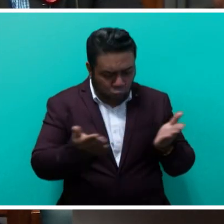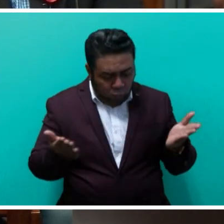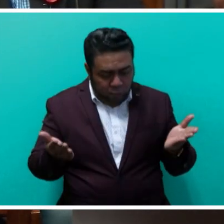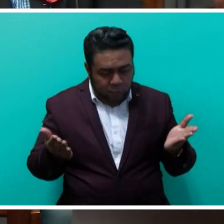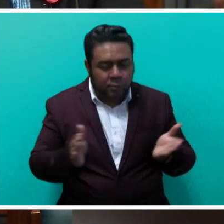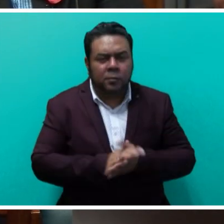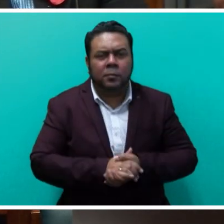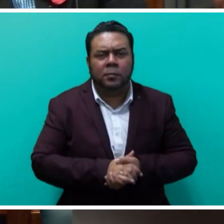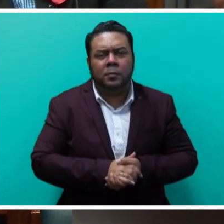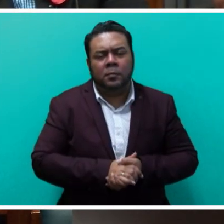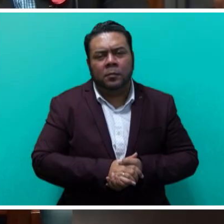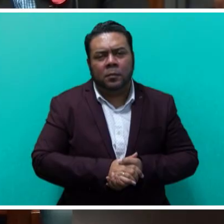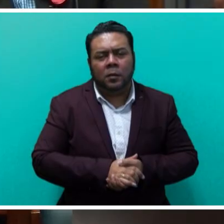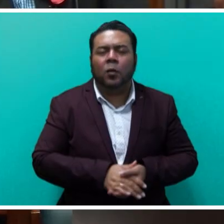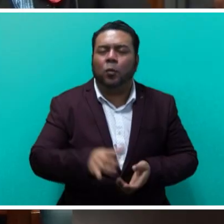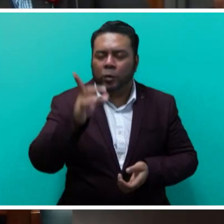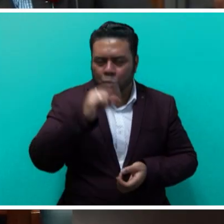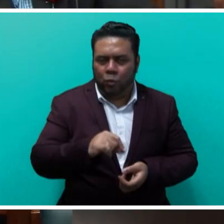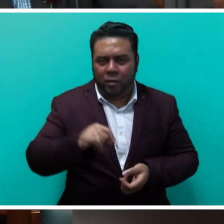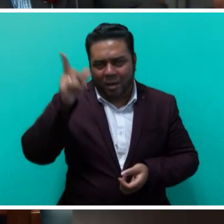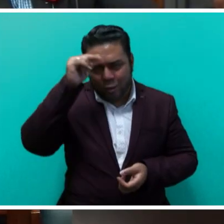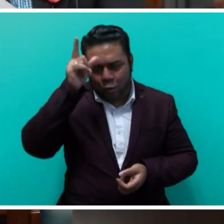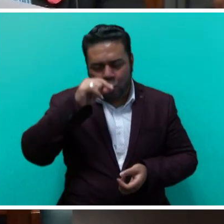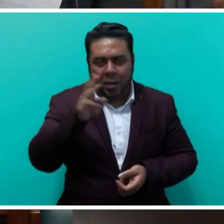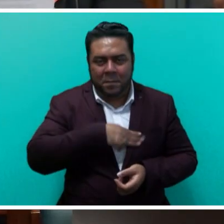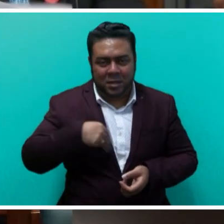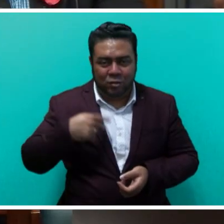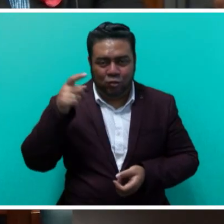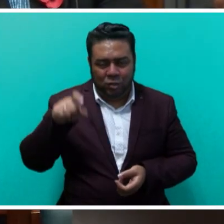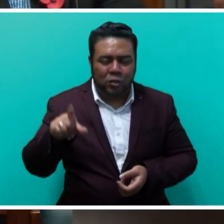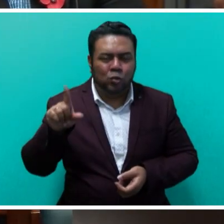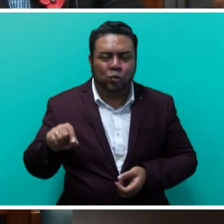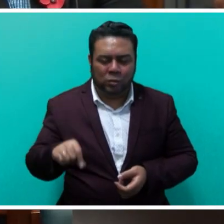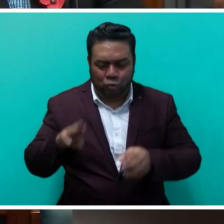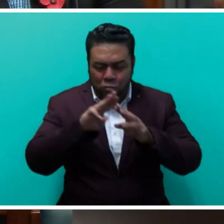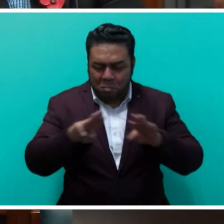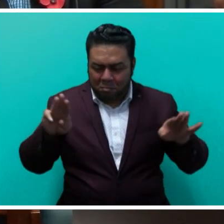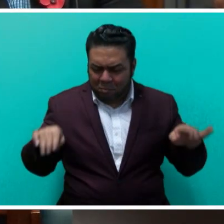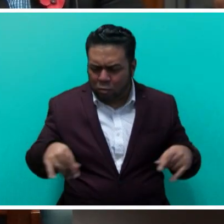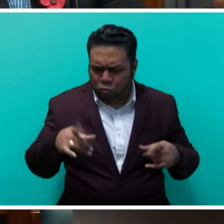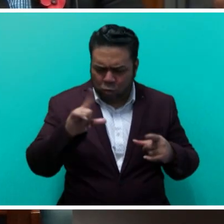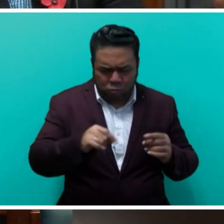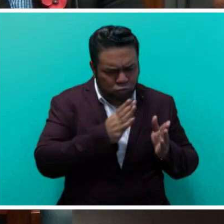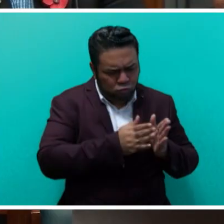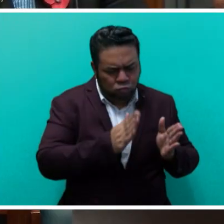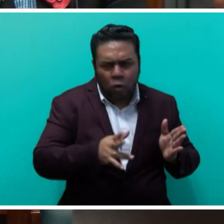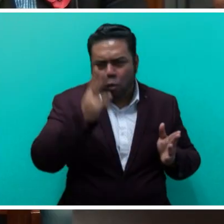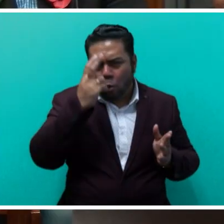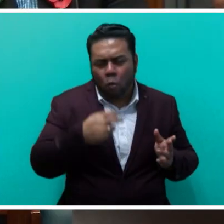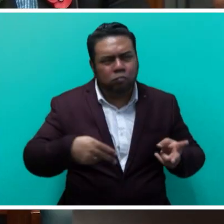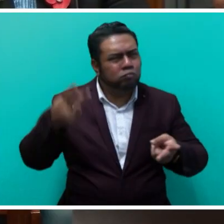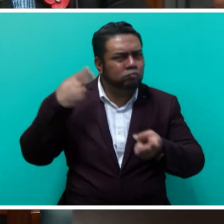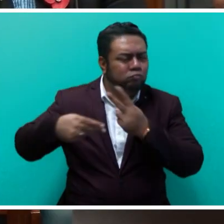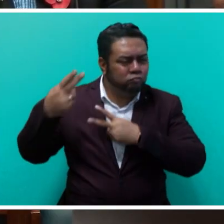esa vaka da vara, na tamba da gada gaita okei, na da gada gani kena mape taki, na i tukutuku makawa ni